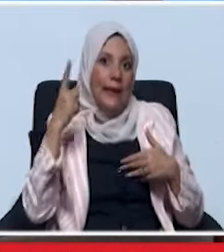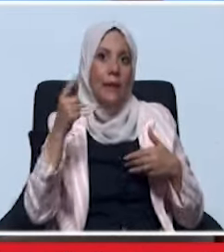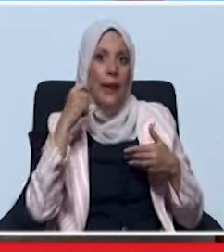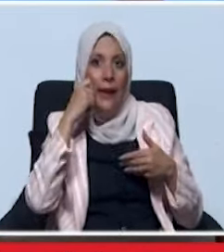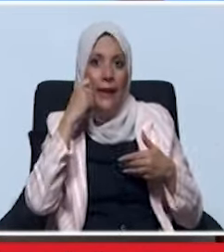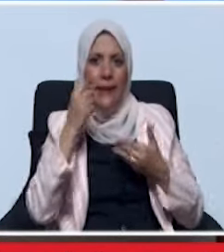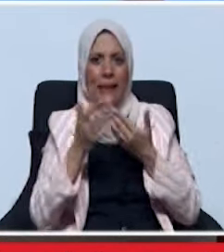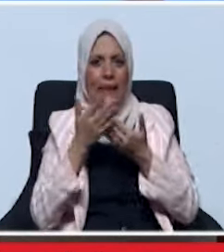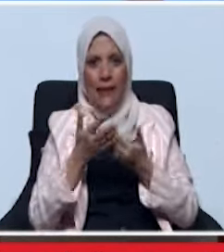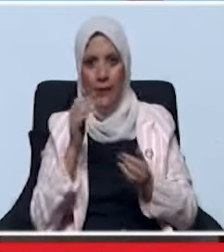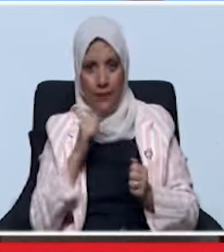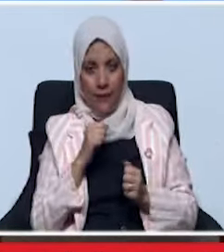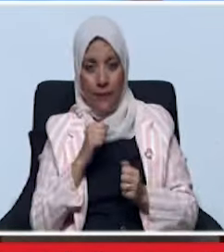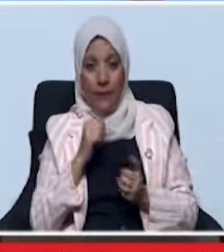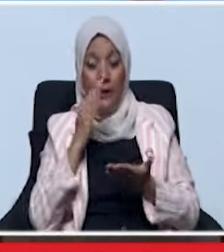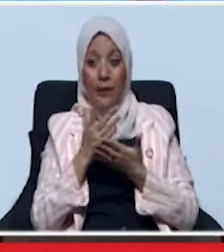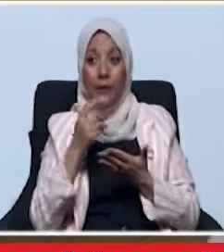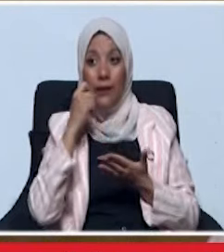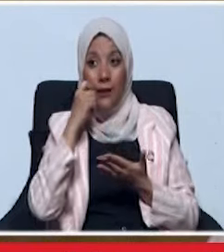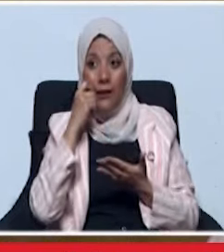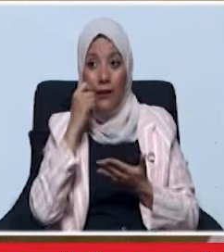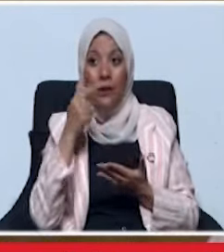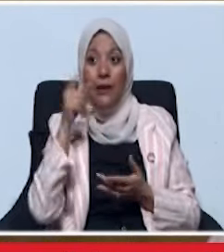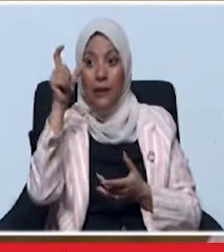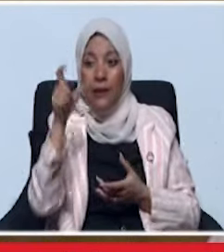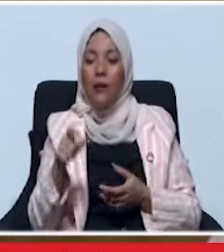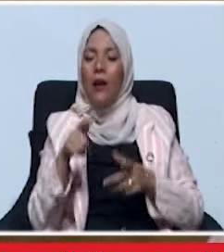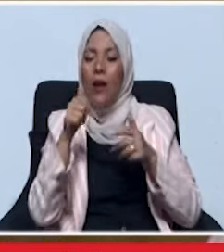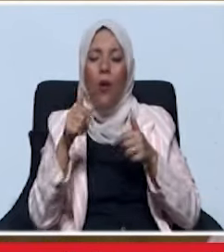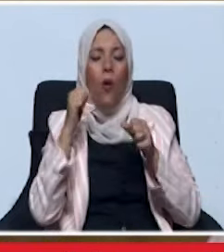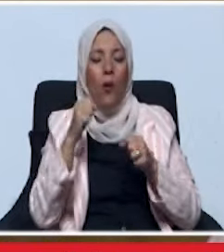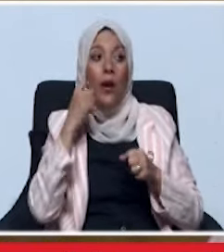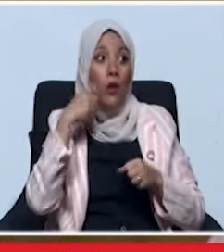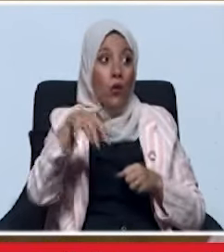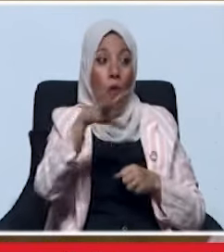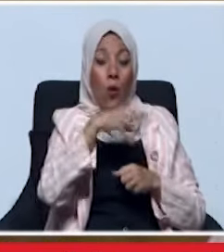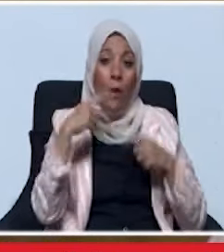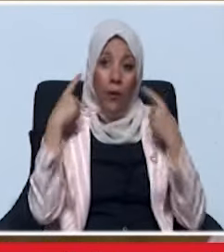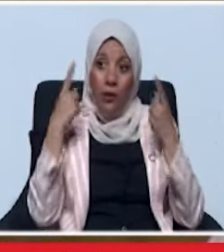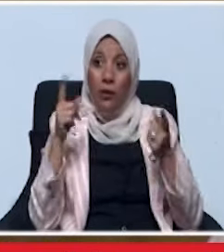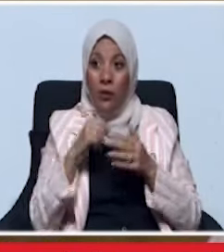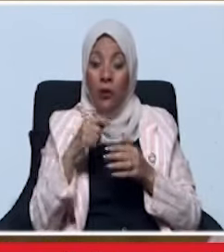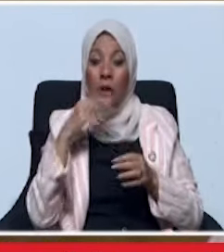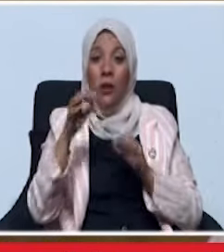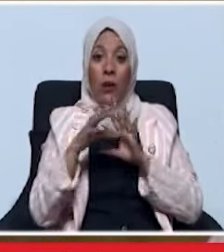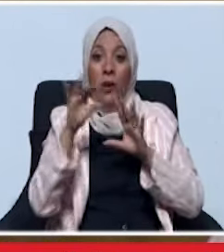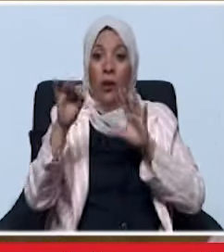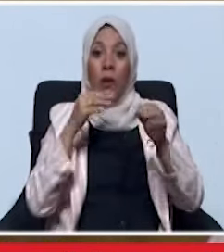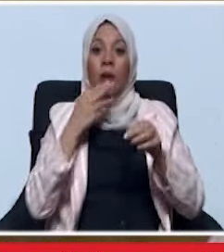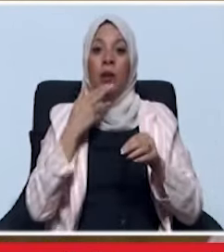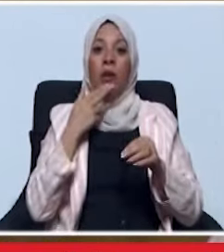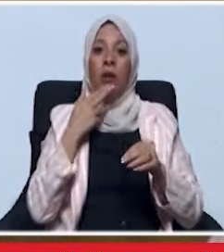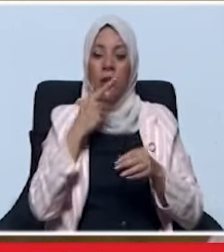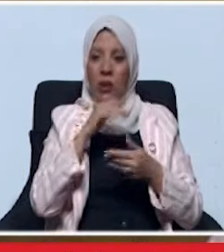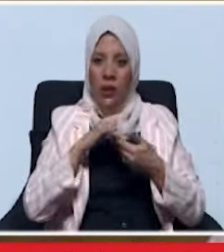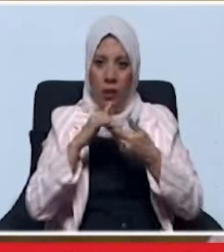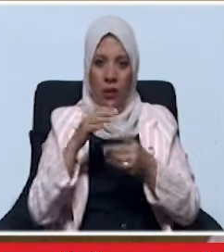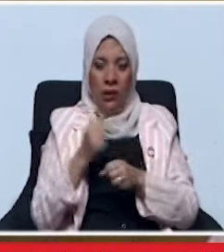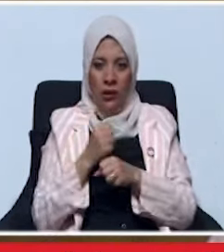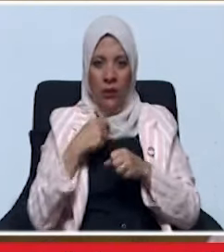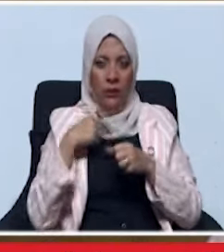جديد، لان الناس كانت محافظه. لا الحقيقه التتر كان جميل وعمل رد فعل كبير. لكن بمناسبه الاستاذ صلاح السعدني، يعني طبعا